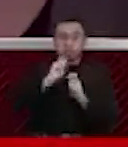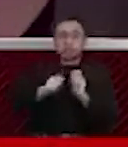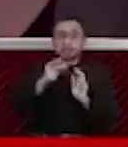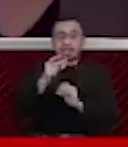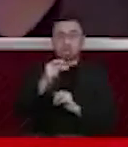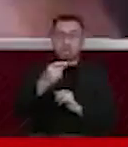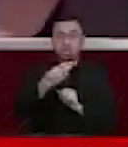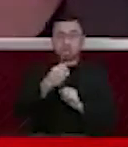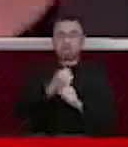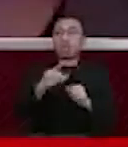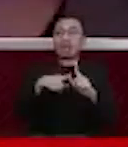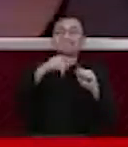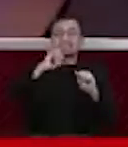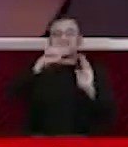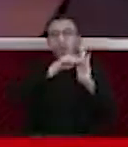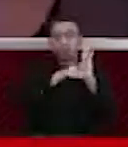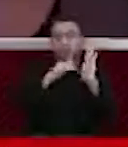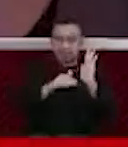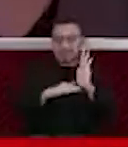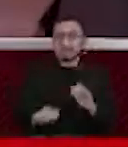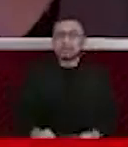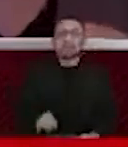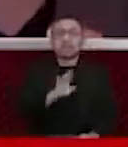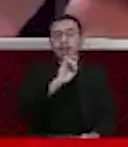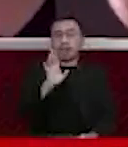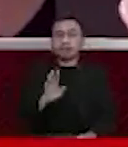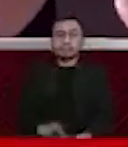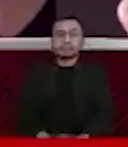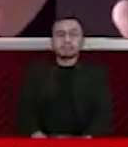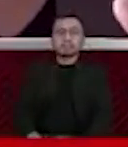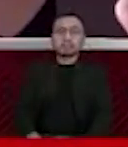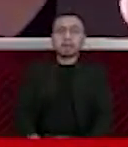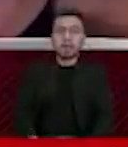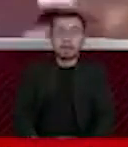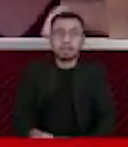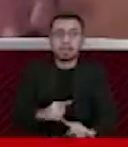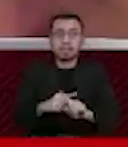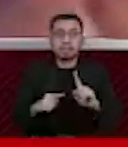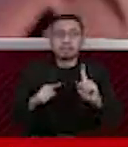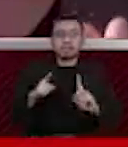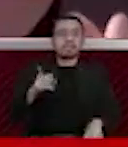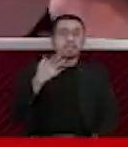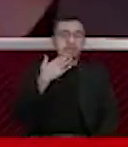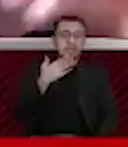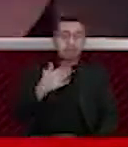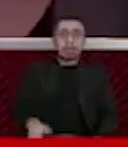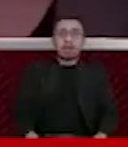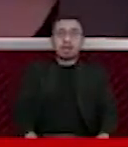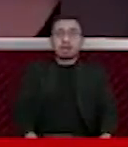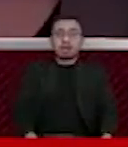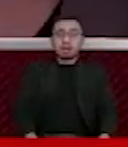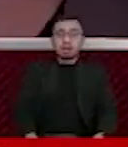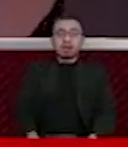diinvestasi oke yang bagus-bagus saja yang dapat duitnya nih gede akan Nah tapi kadang-kadang untuk kami saya Mas Yosi menjadi role model